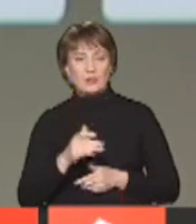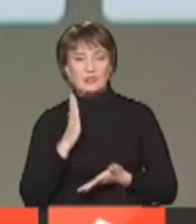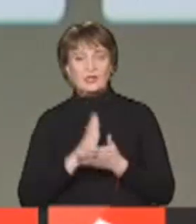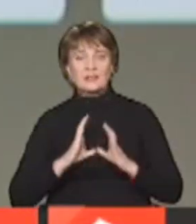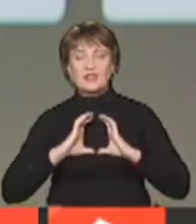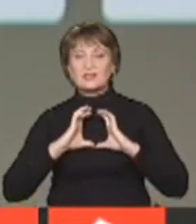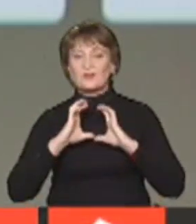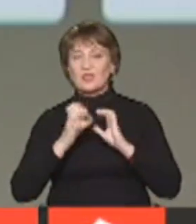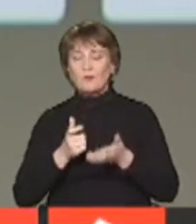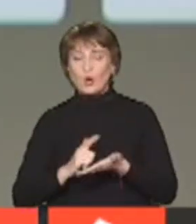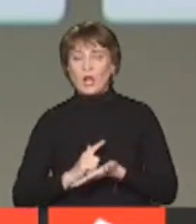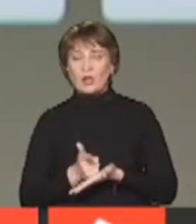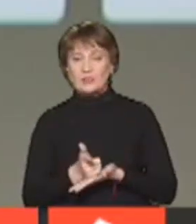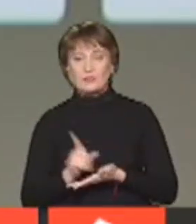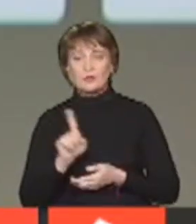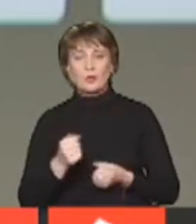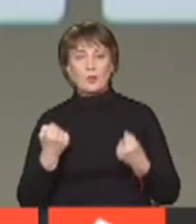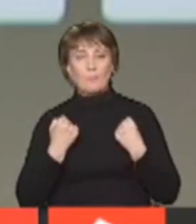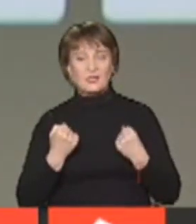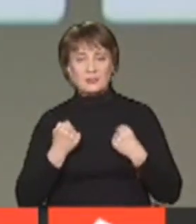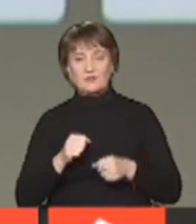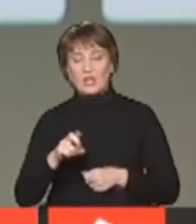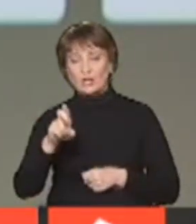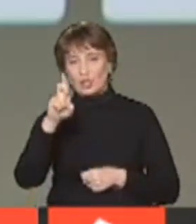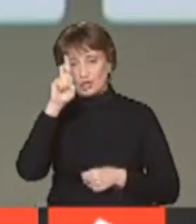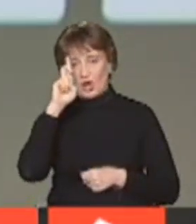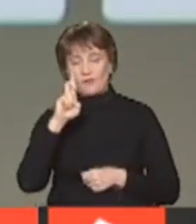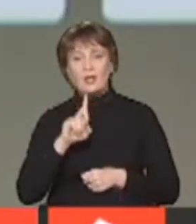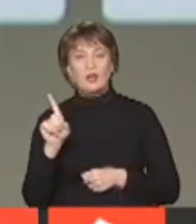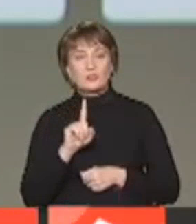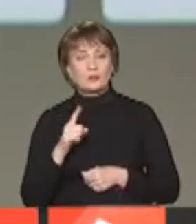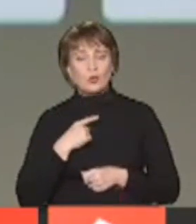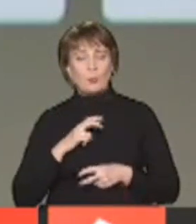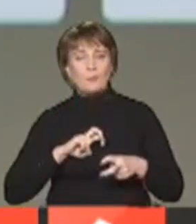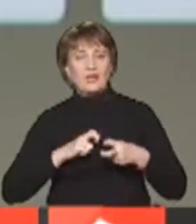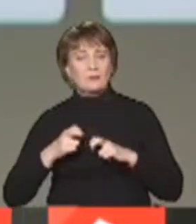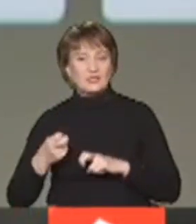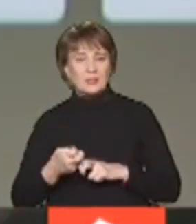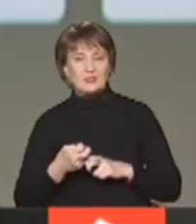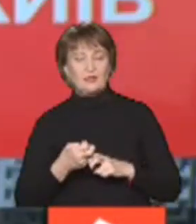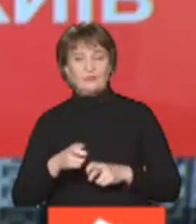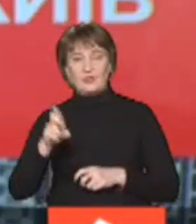світовій карті, що ми спортивна держава, що ми гімнастична держава.